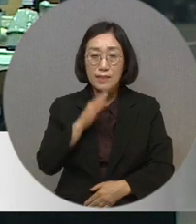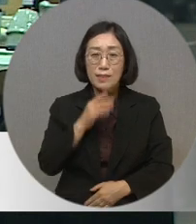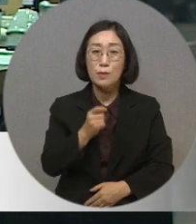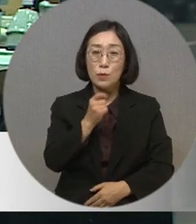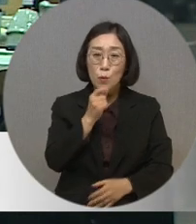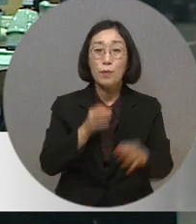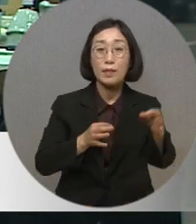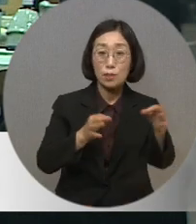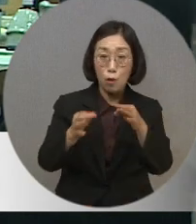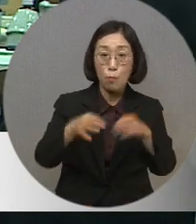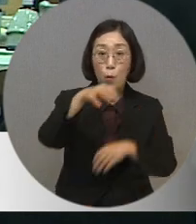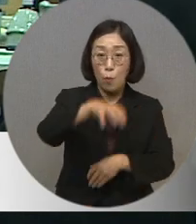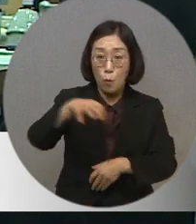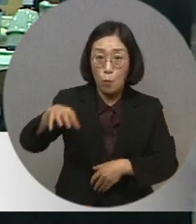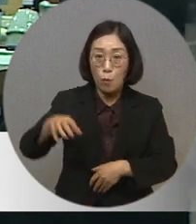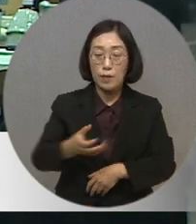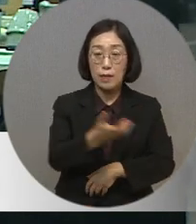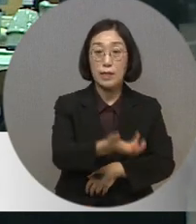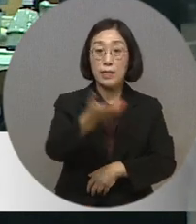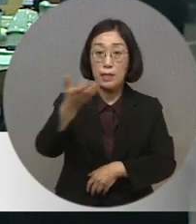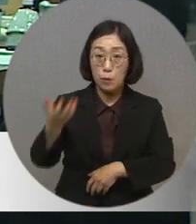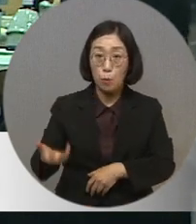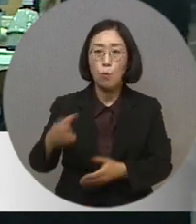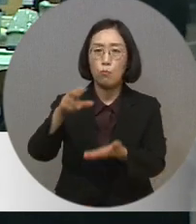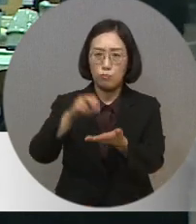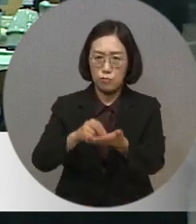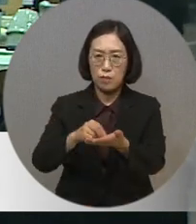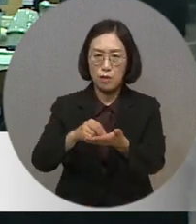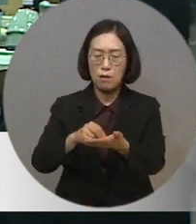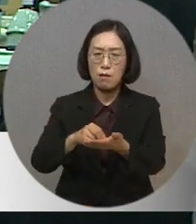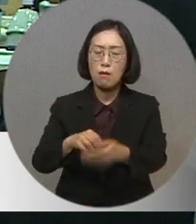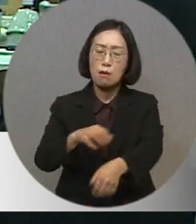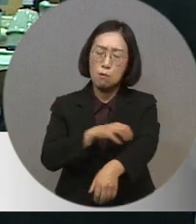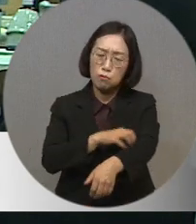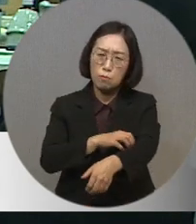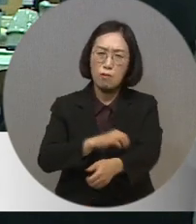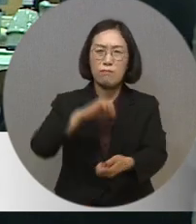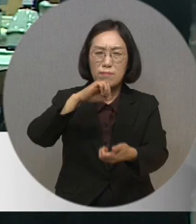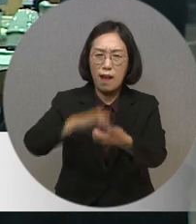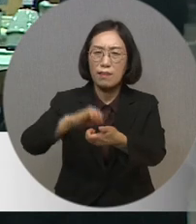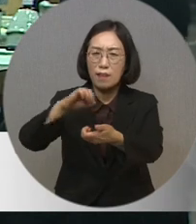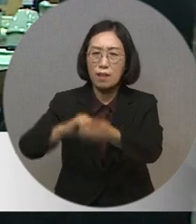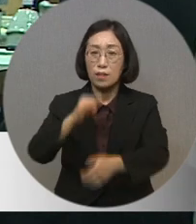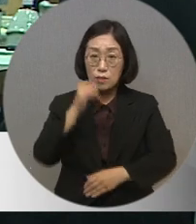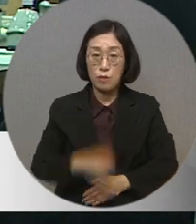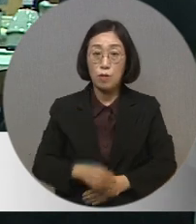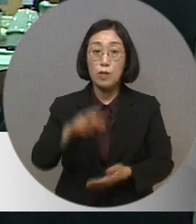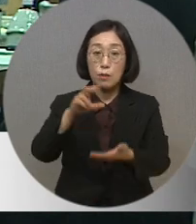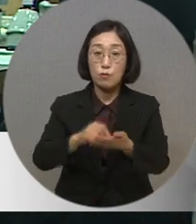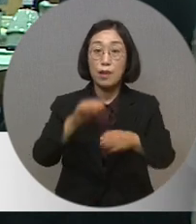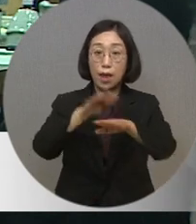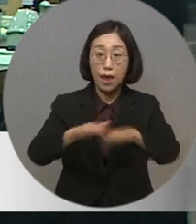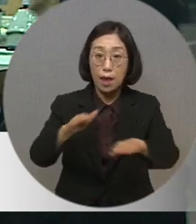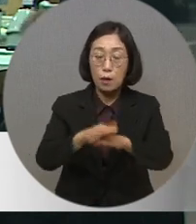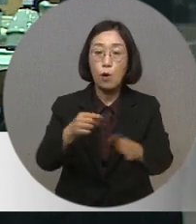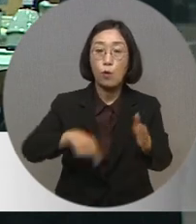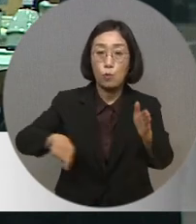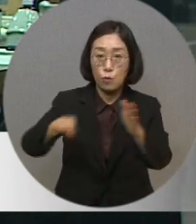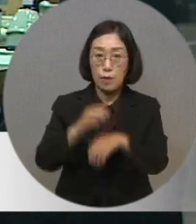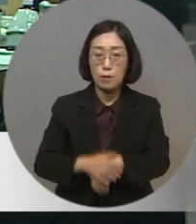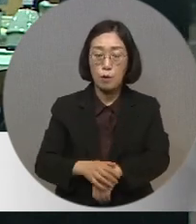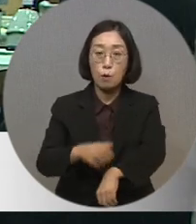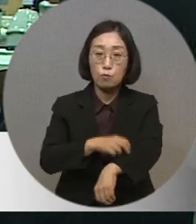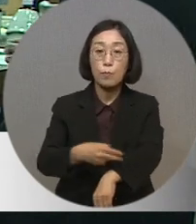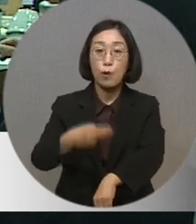같은 경우에는 이동에 대한 부분들이 제약받는 부분들이 너무 많습니다. 그래서 이 부분들을 해소하기 위해서